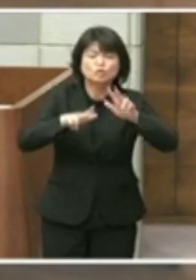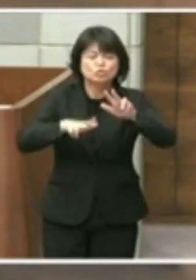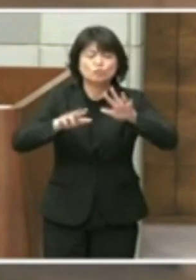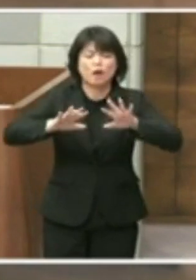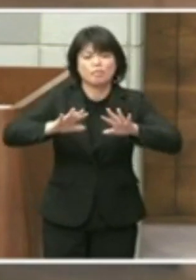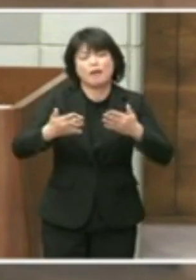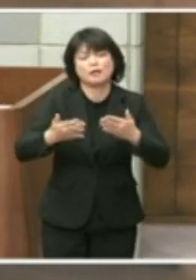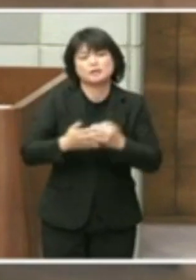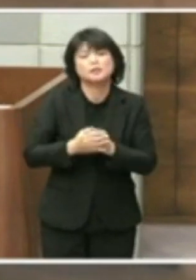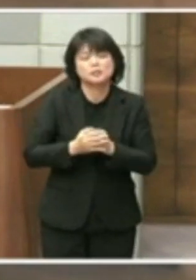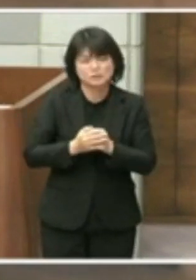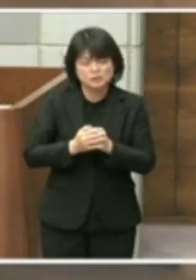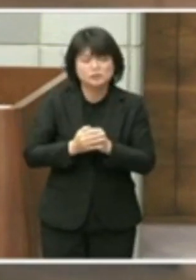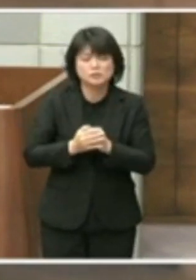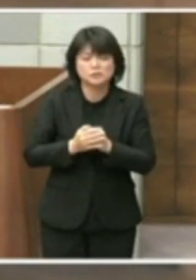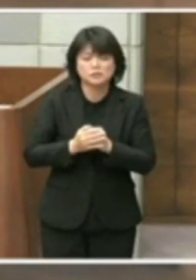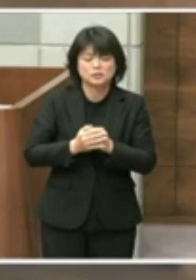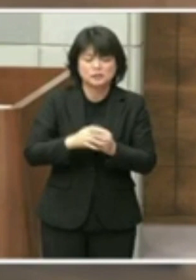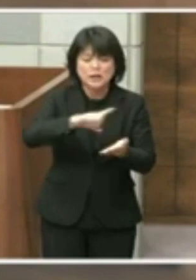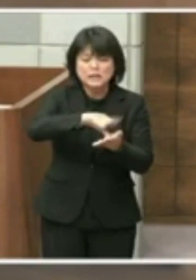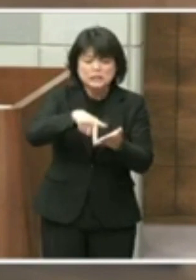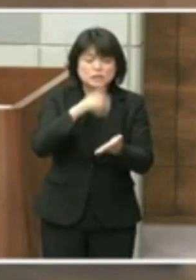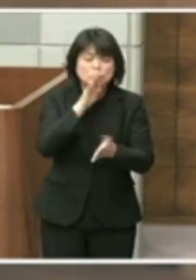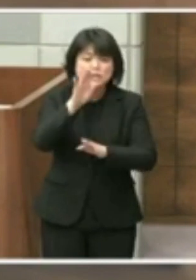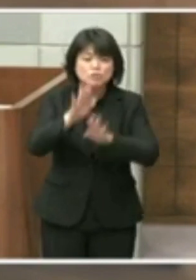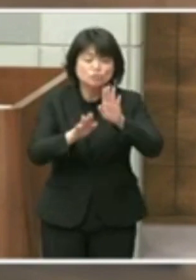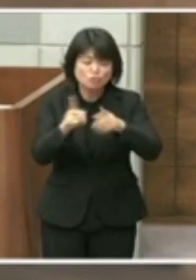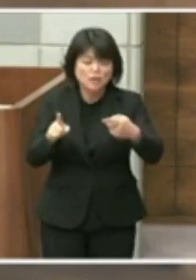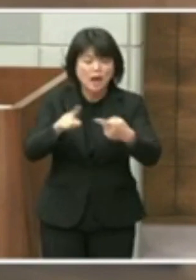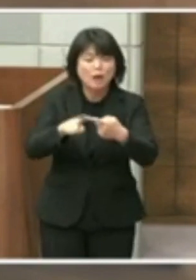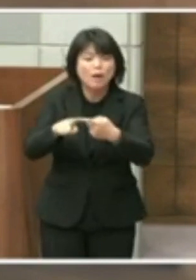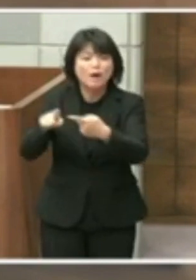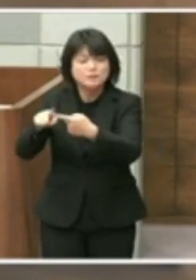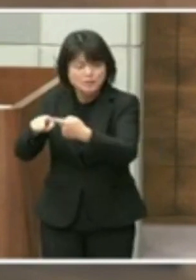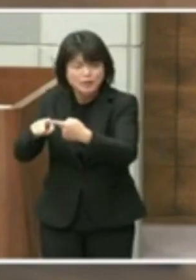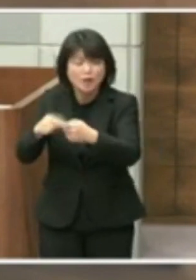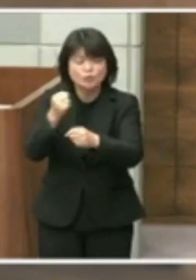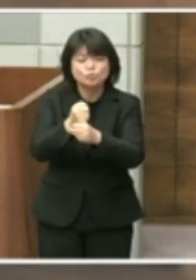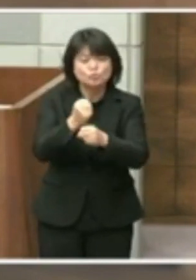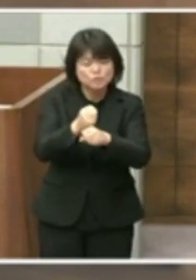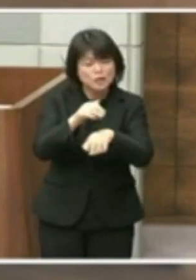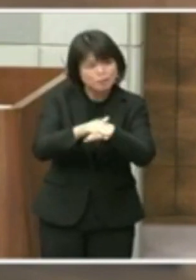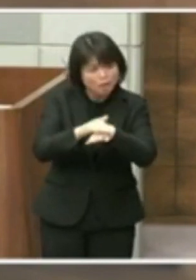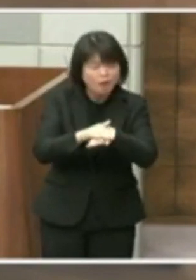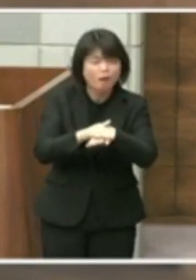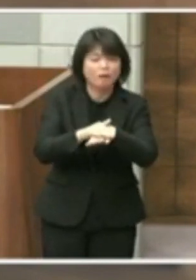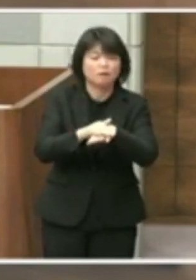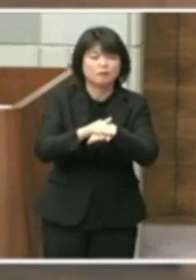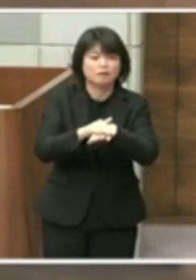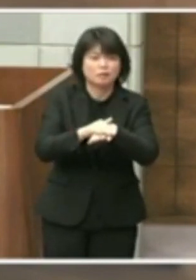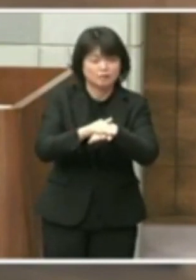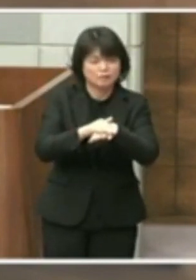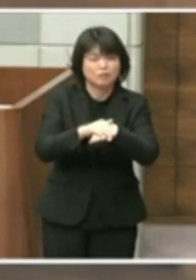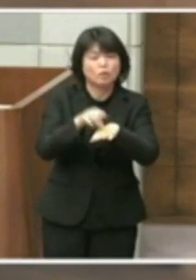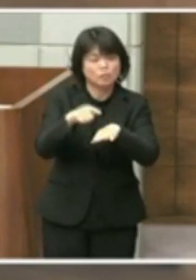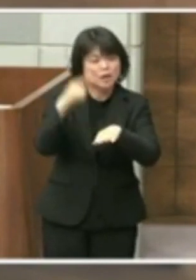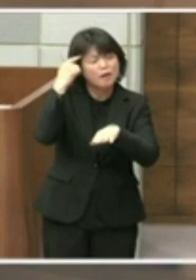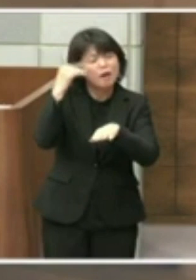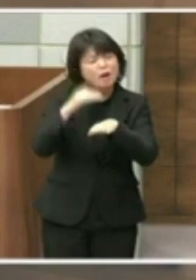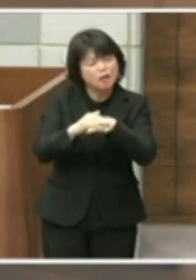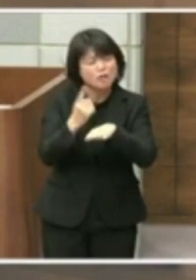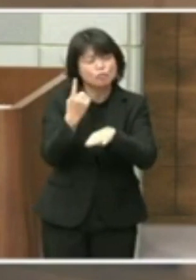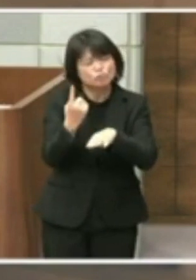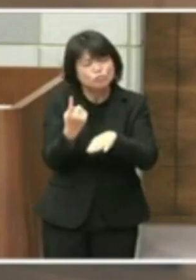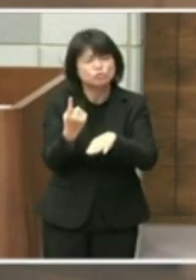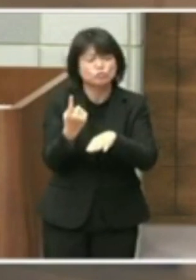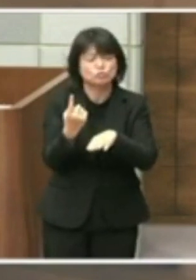で、やはりその地域実情に合わせた作り、これが考え方の一つになっ